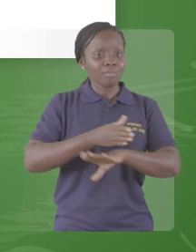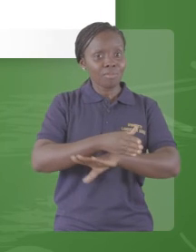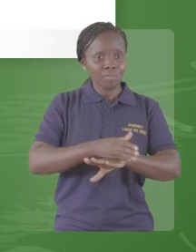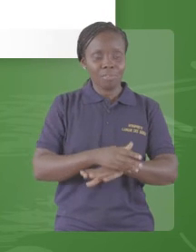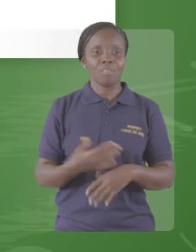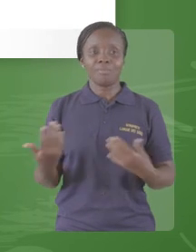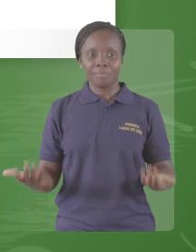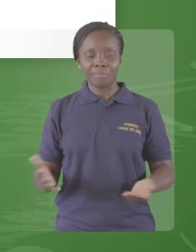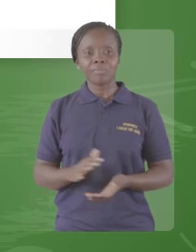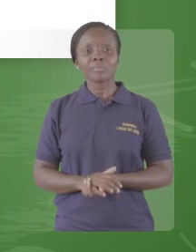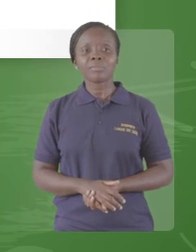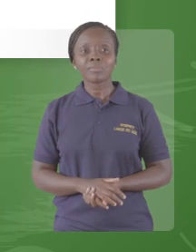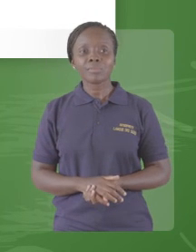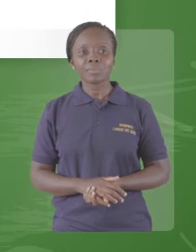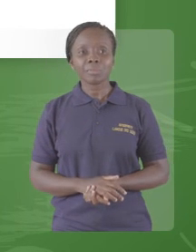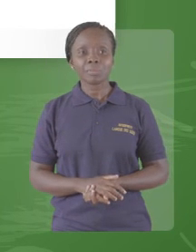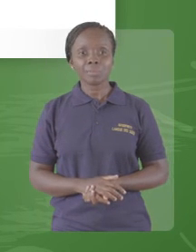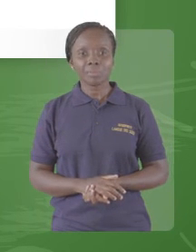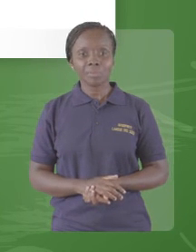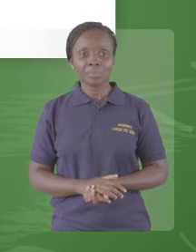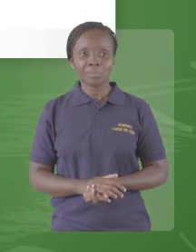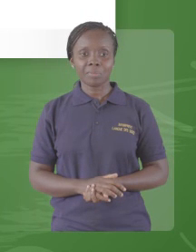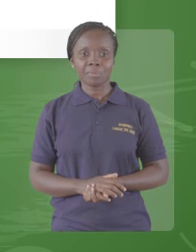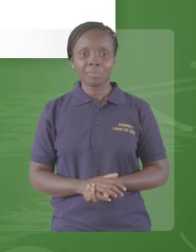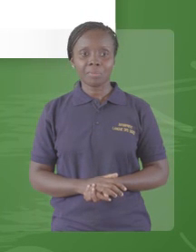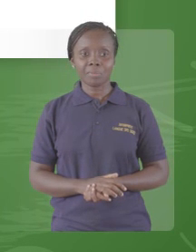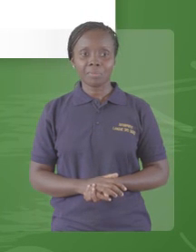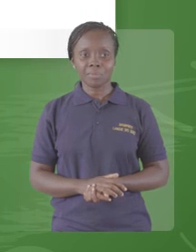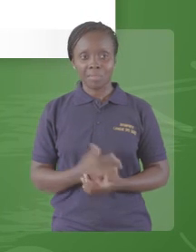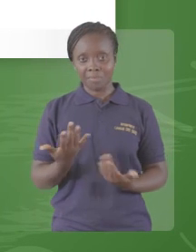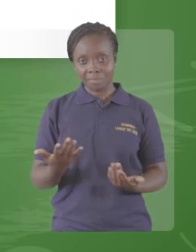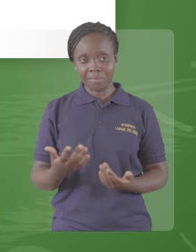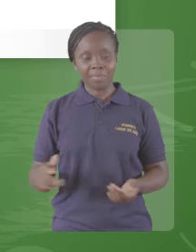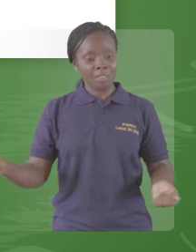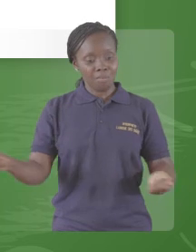Il fallait souligner la déforestation,